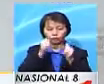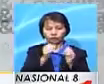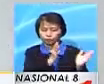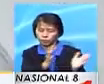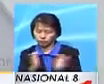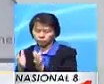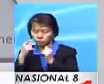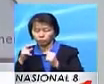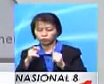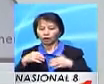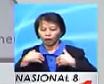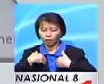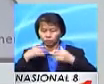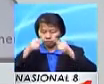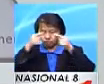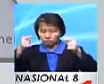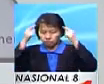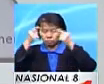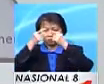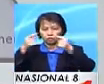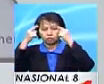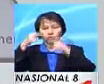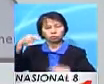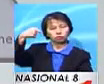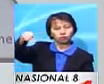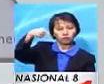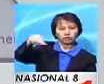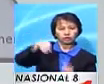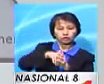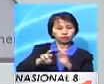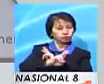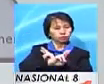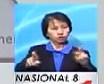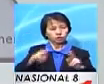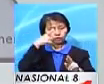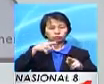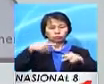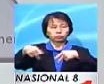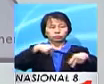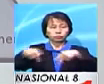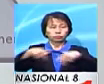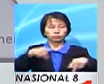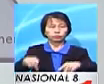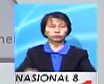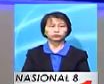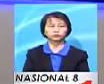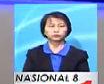dirangka bagi melahirkan graduan-graduan berkualiti dan bersedia untuk pasaran.